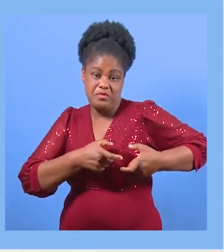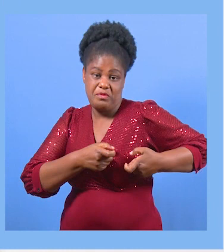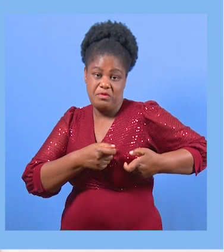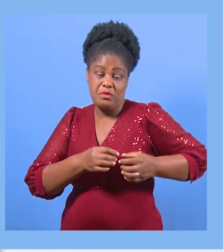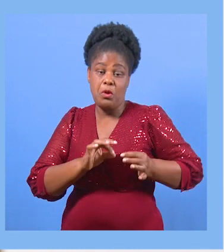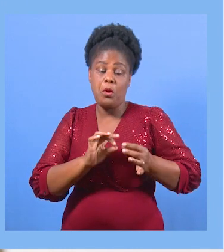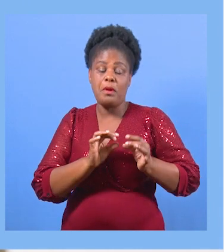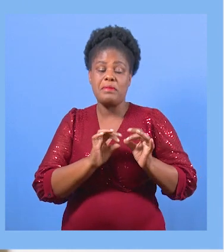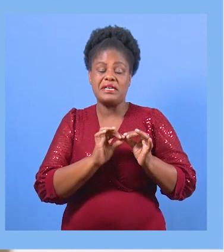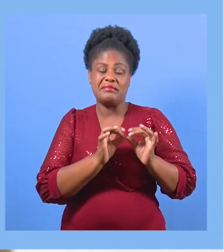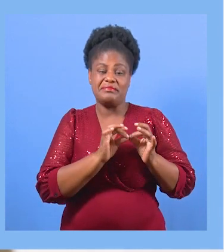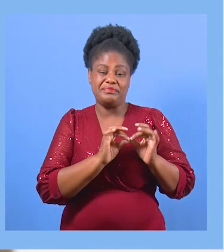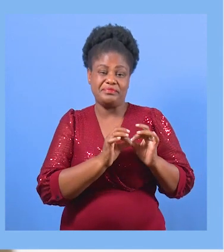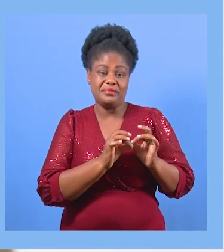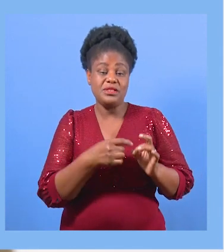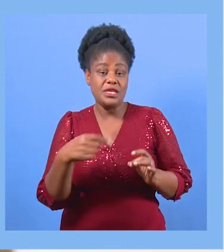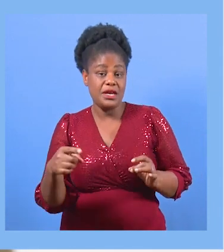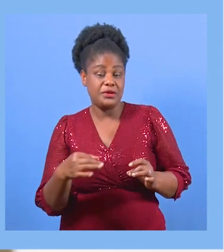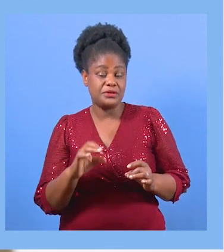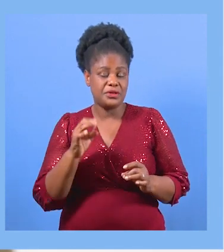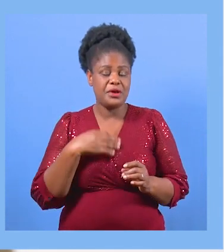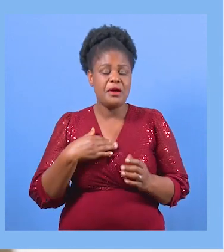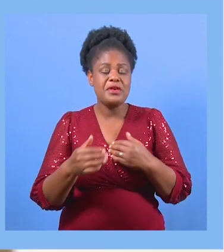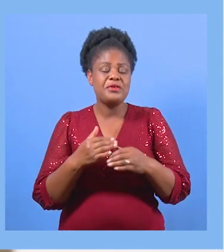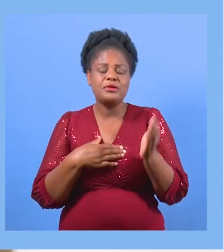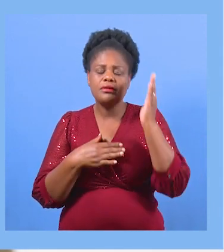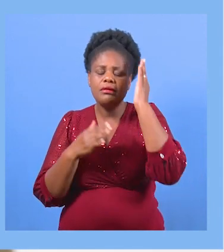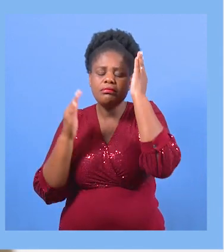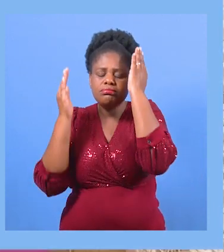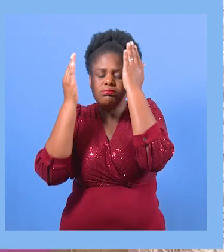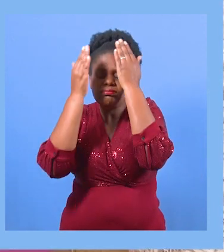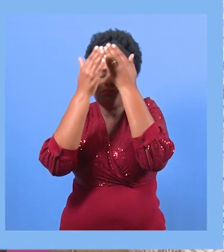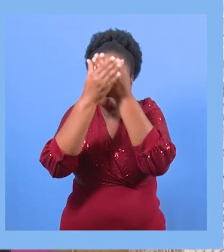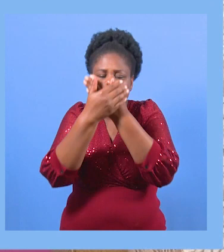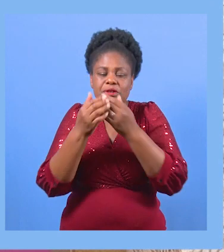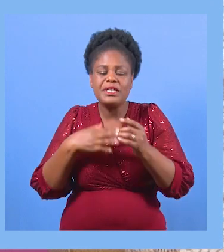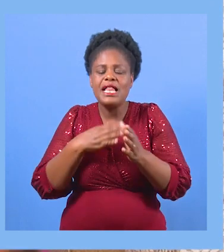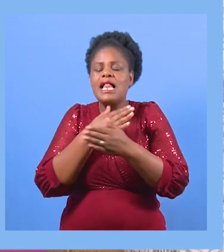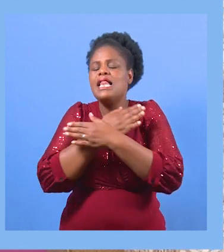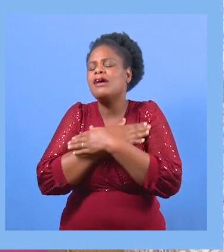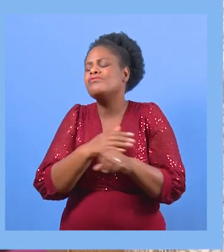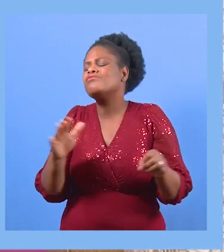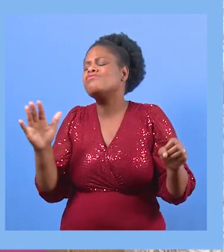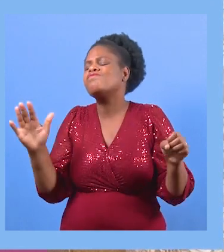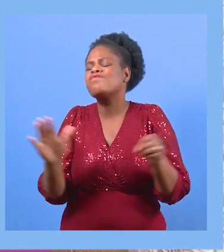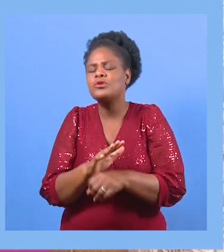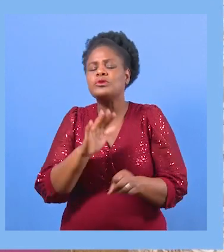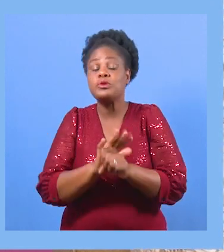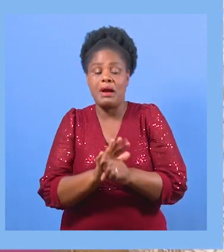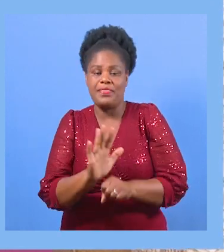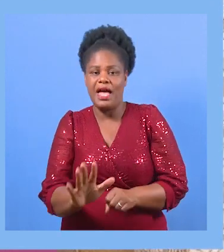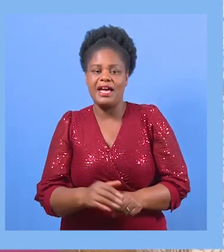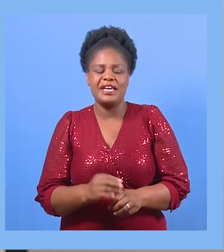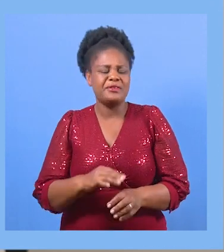mumambure erudo. Nekuti rudo rwuka ruiruva rinoda kudiridzirwa. Nekudaro paunenge uchita zvaunoita uri